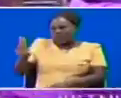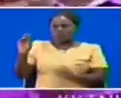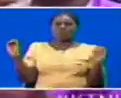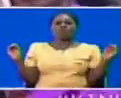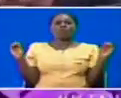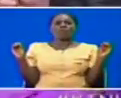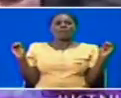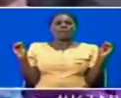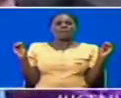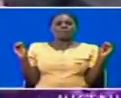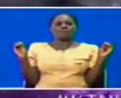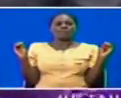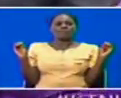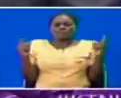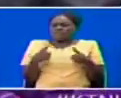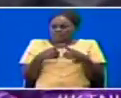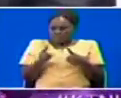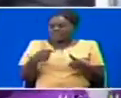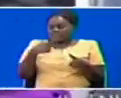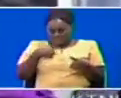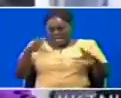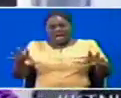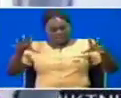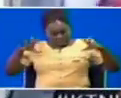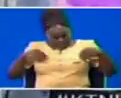Ruto, lakini I want to agree with them